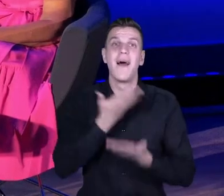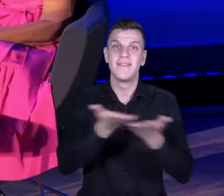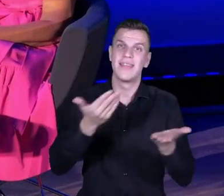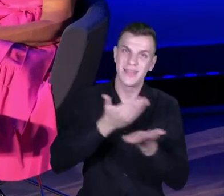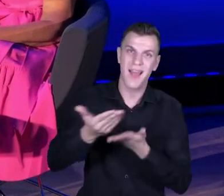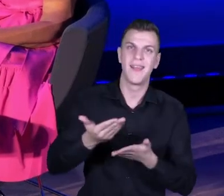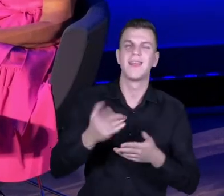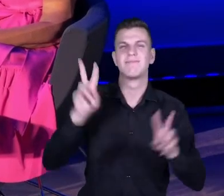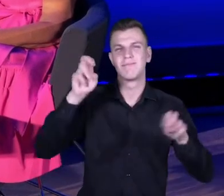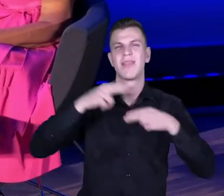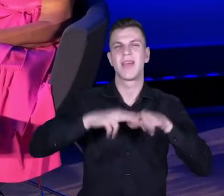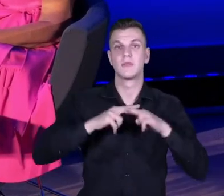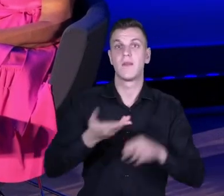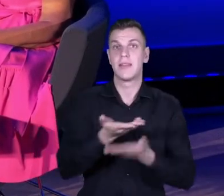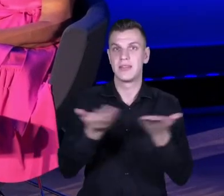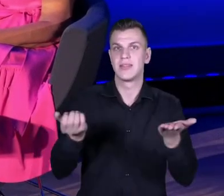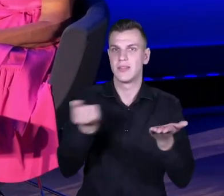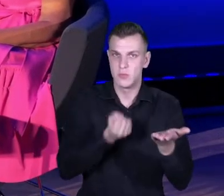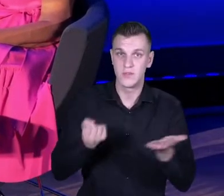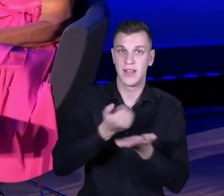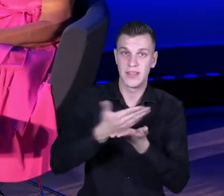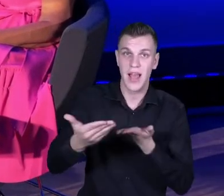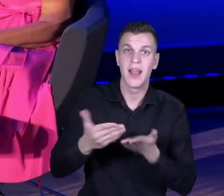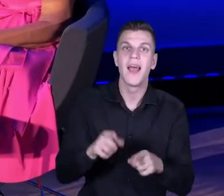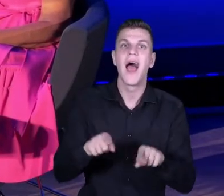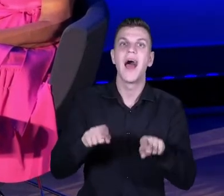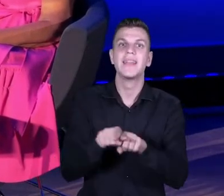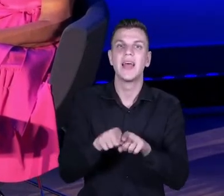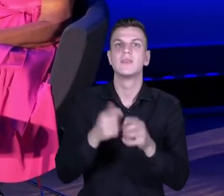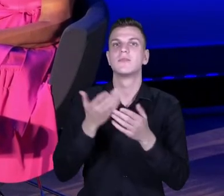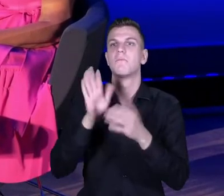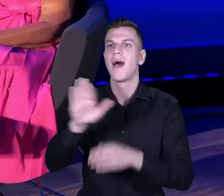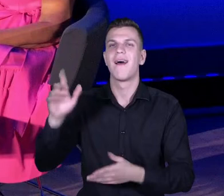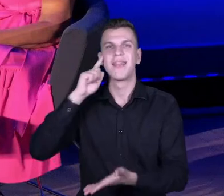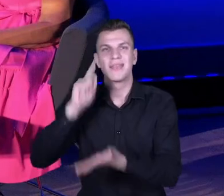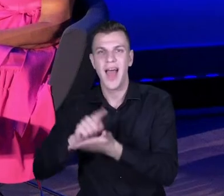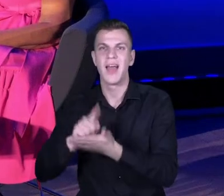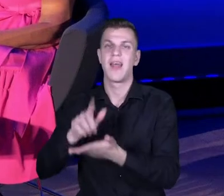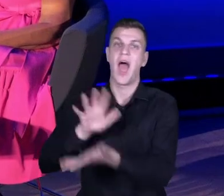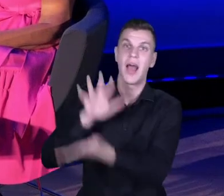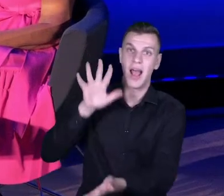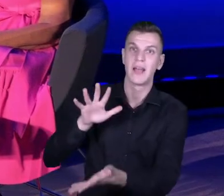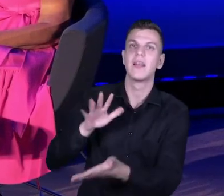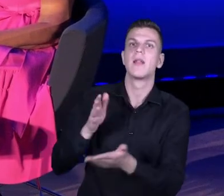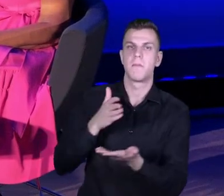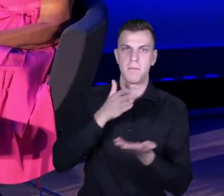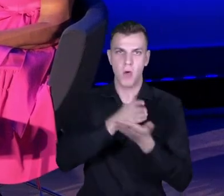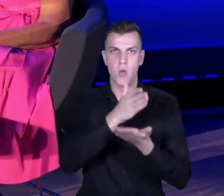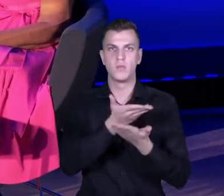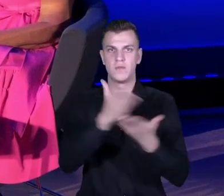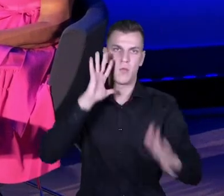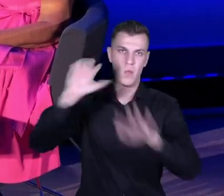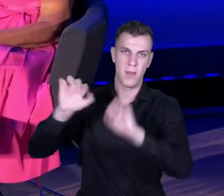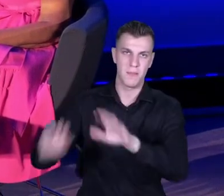nadzieję, że po pierwsze pozwoli nam uchwycić te złożone umiejętności, po drugie pozwoli dostrzec każdego ucznia i ja tutaj w